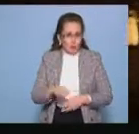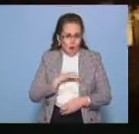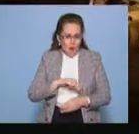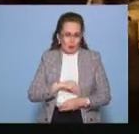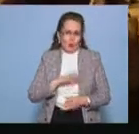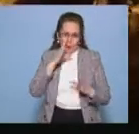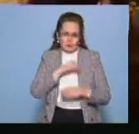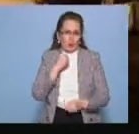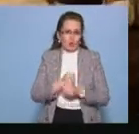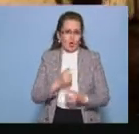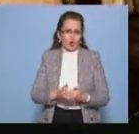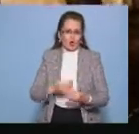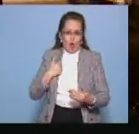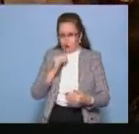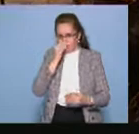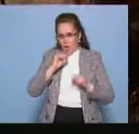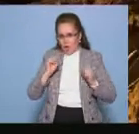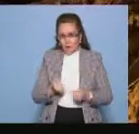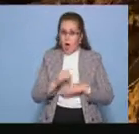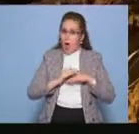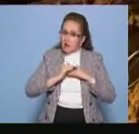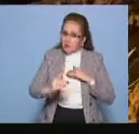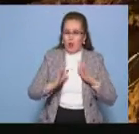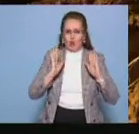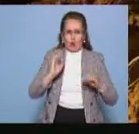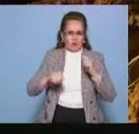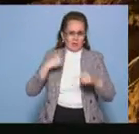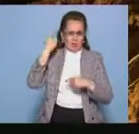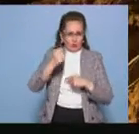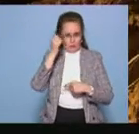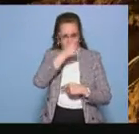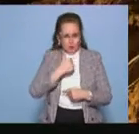морозов, но к асфальтированию здесь приступят только в следующем году. Удобнее станет и